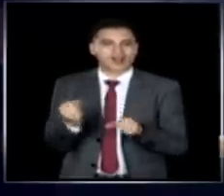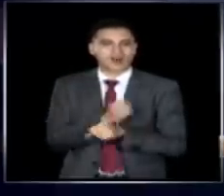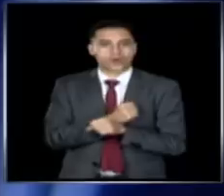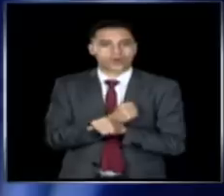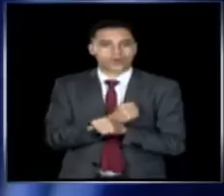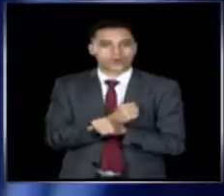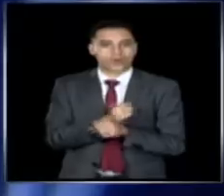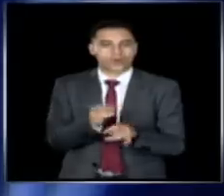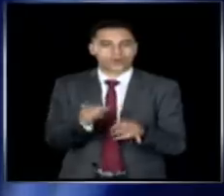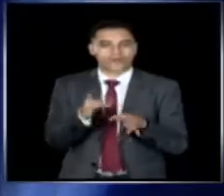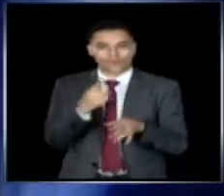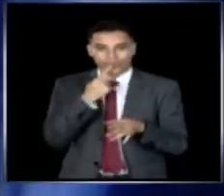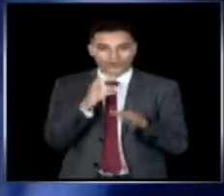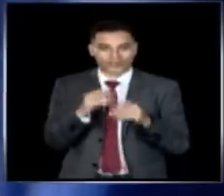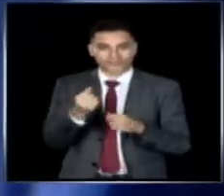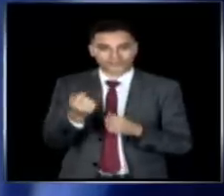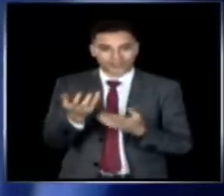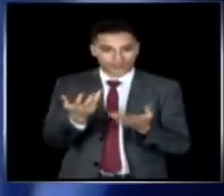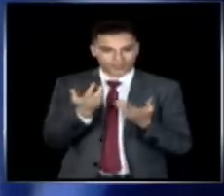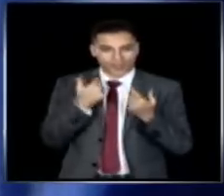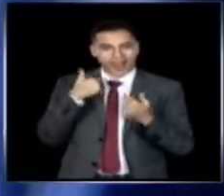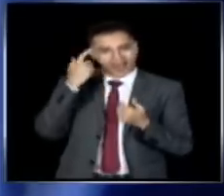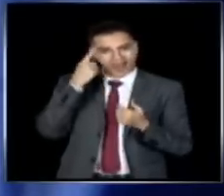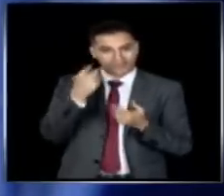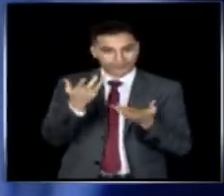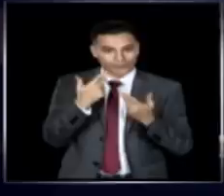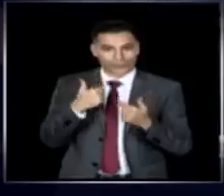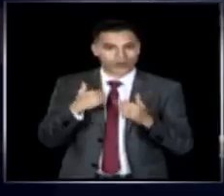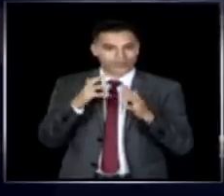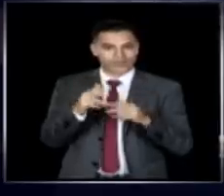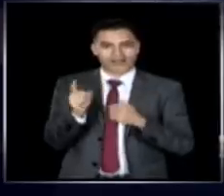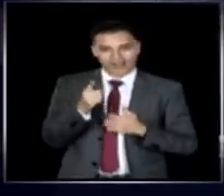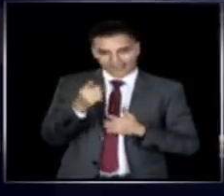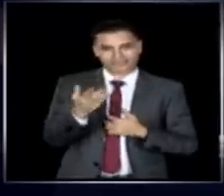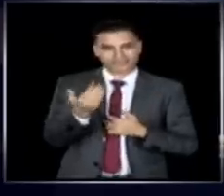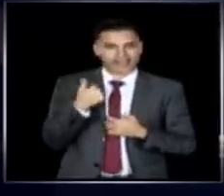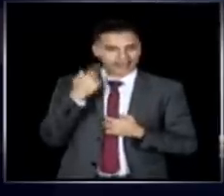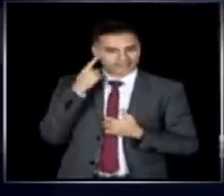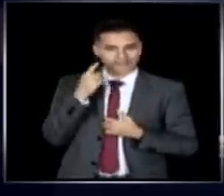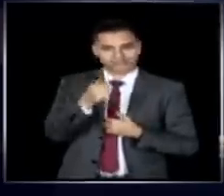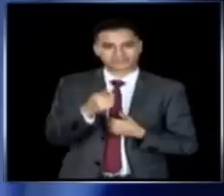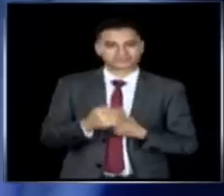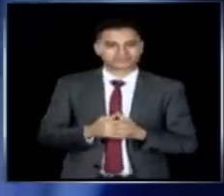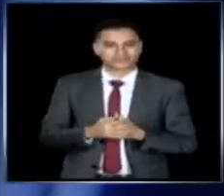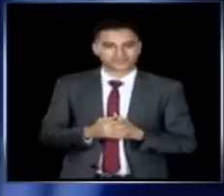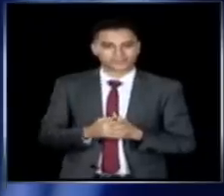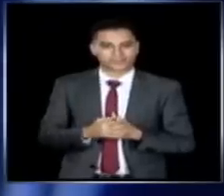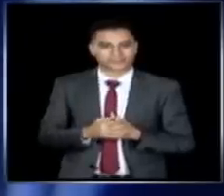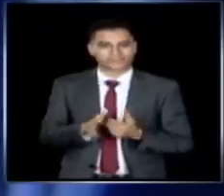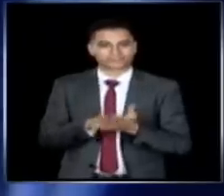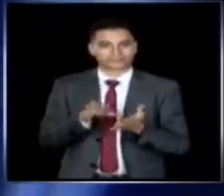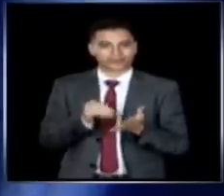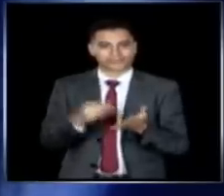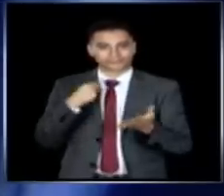حكايتها. تحكيها انت ولا احكيها انا؟ تمام اتفضل. لا اسمعها منك انت. ابتديت